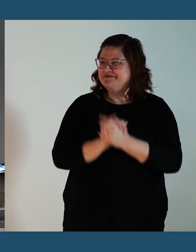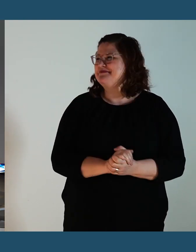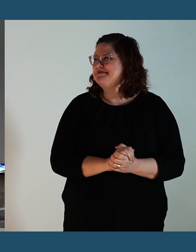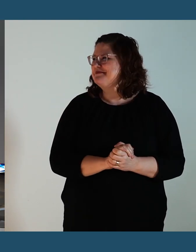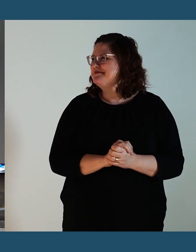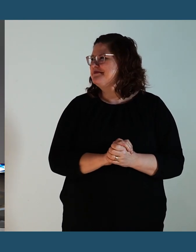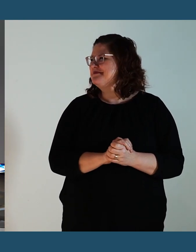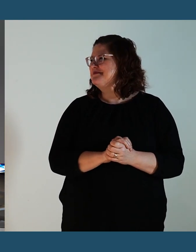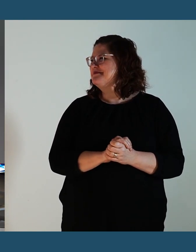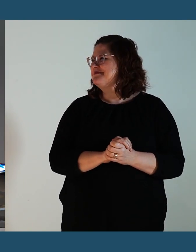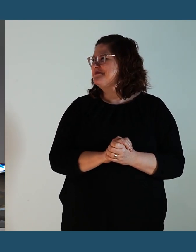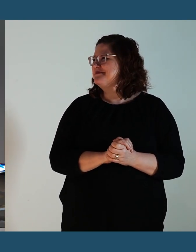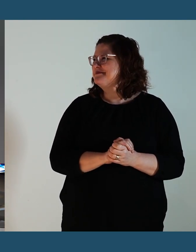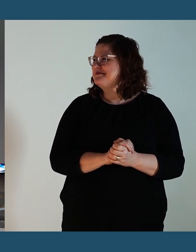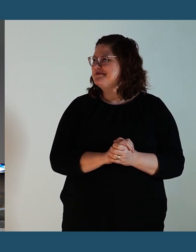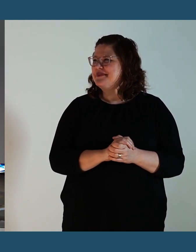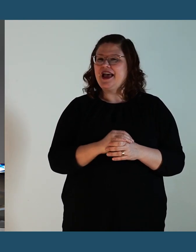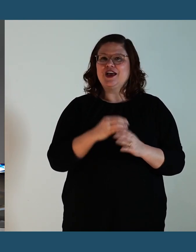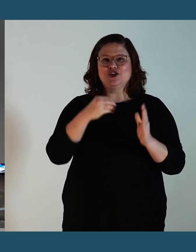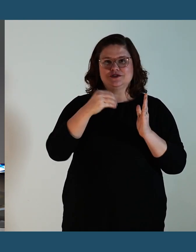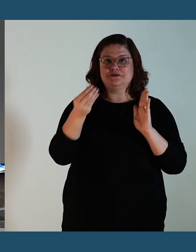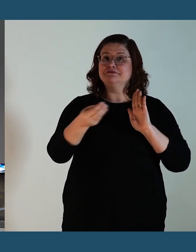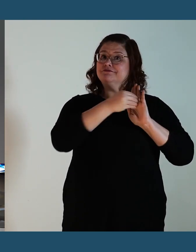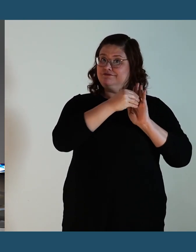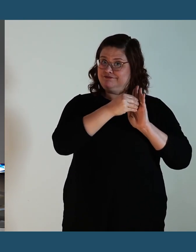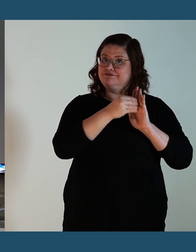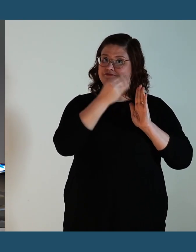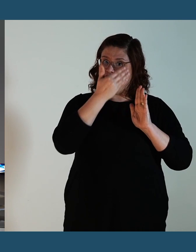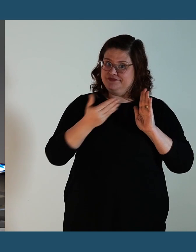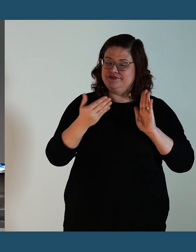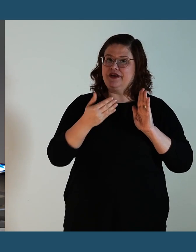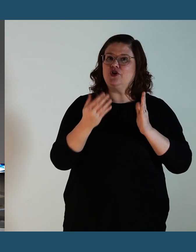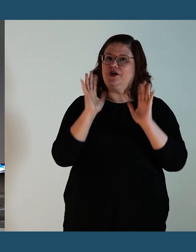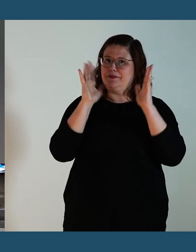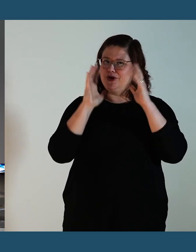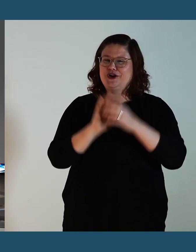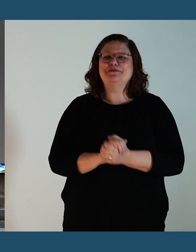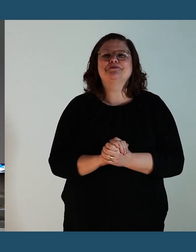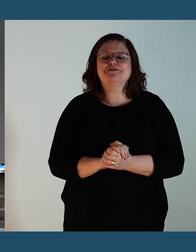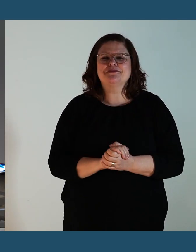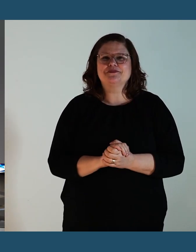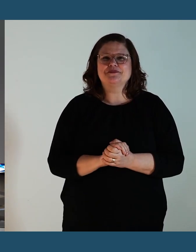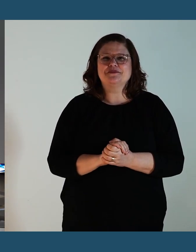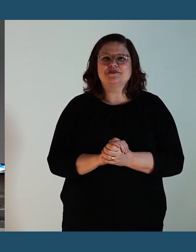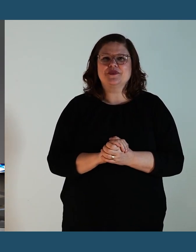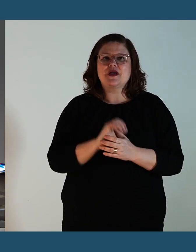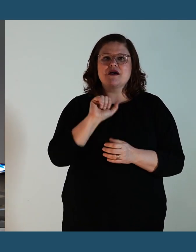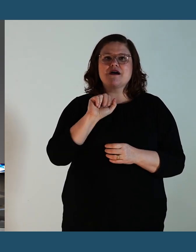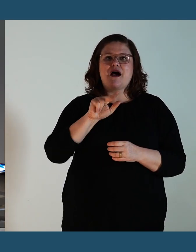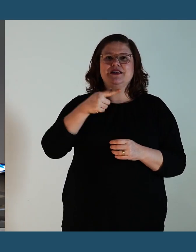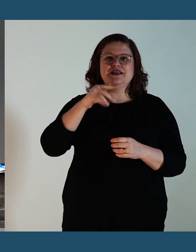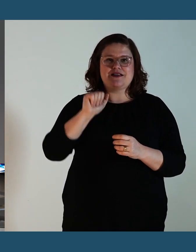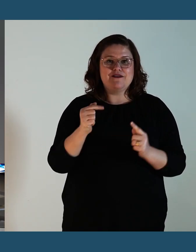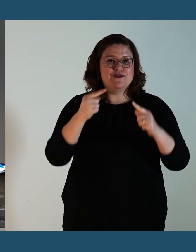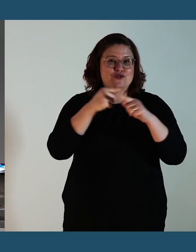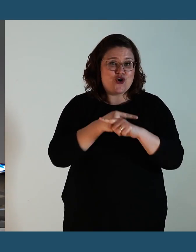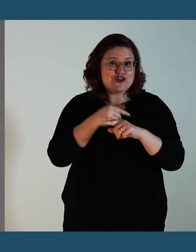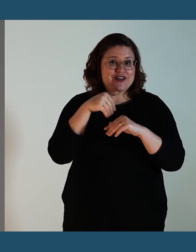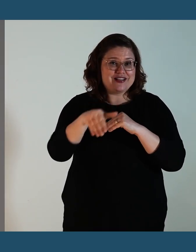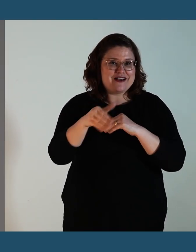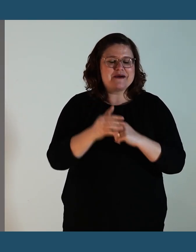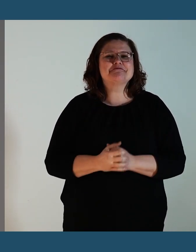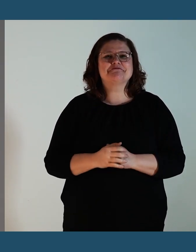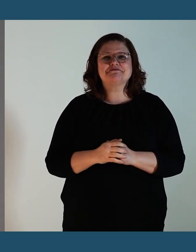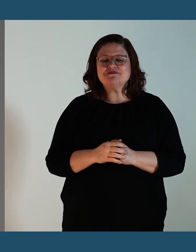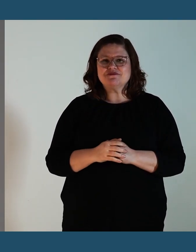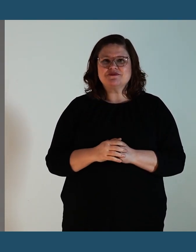tuntuu, että on kirjaamisen arvoisia elementtejä. Ole hyvä. Eli Anita voi vaikka siitä jatkaa suoraan.